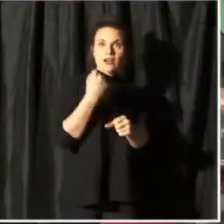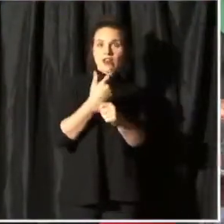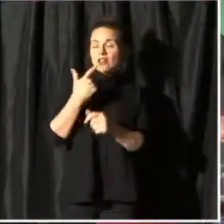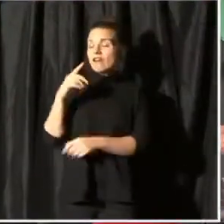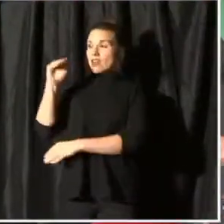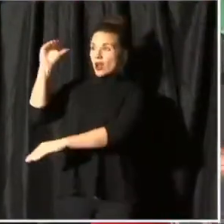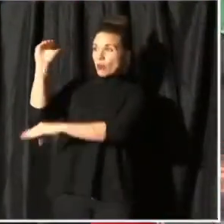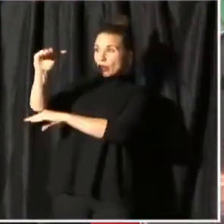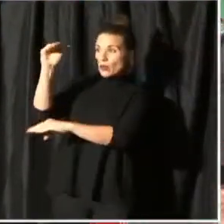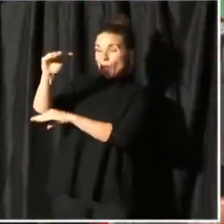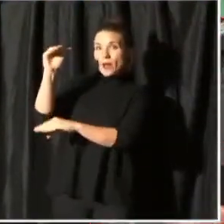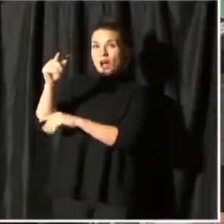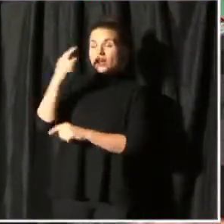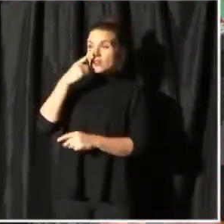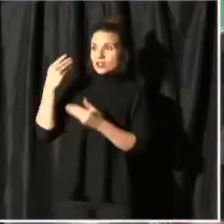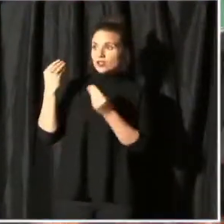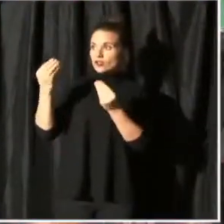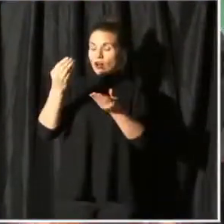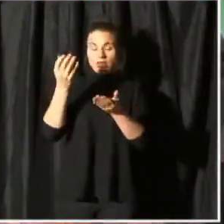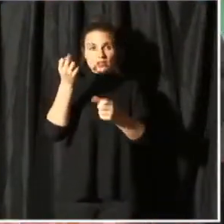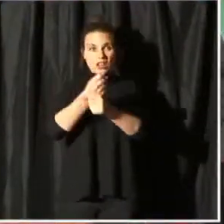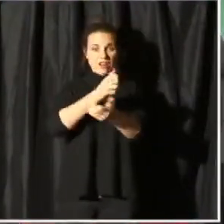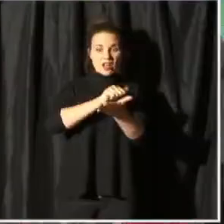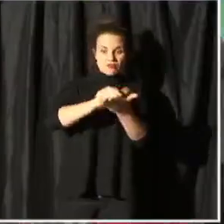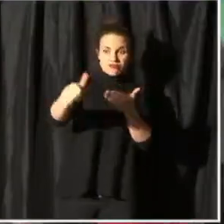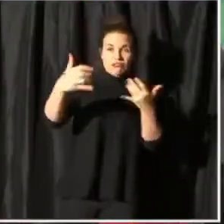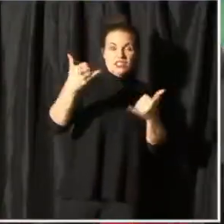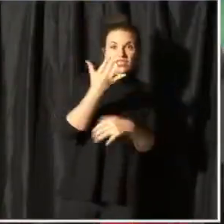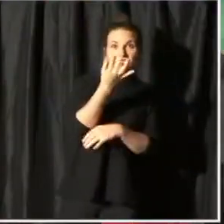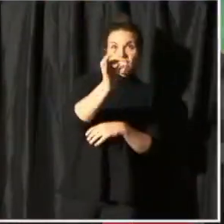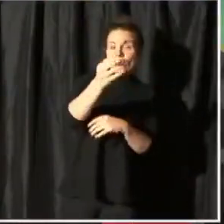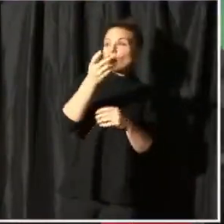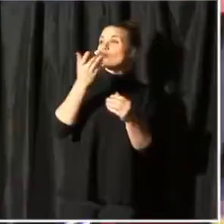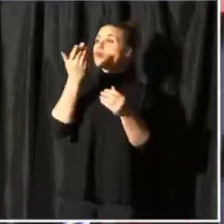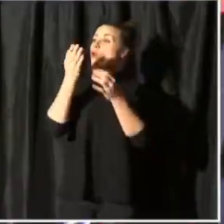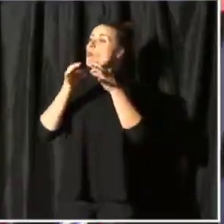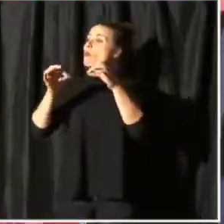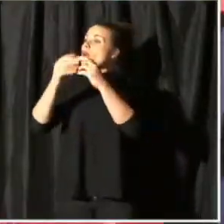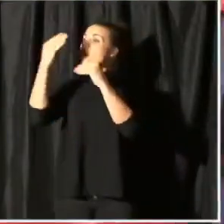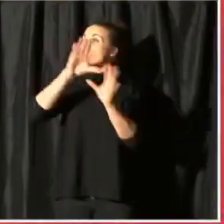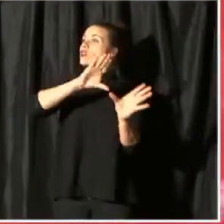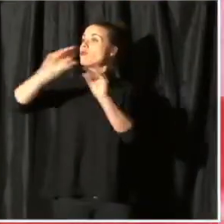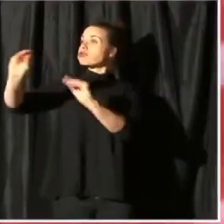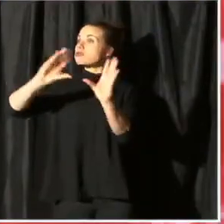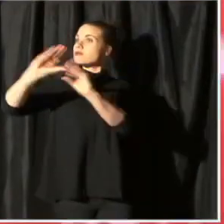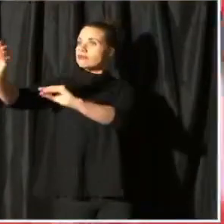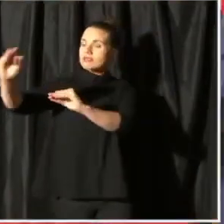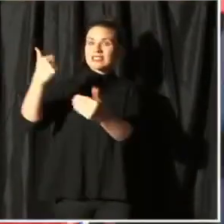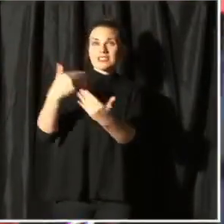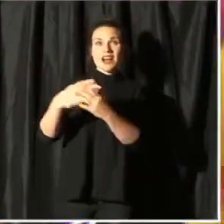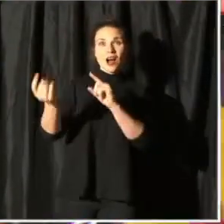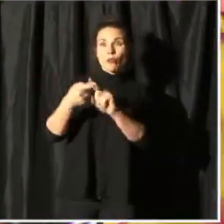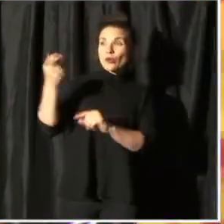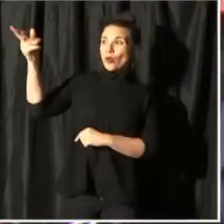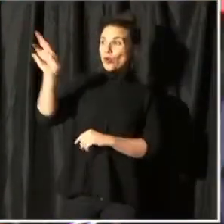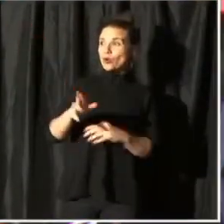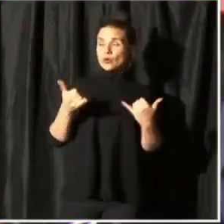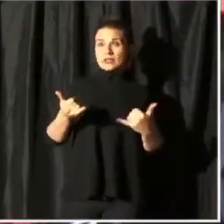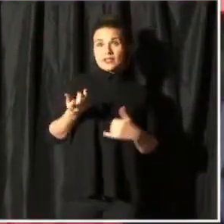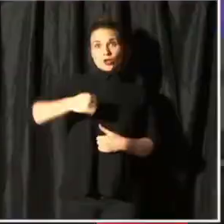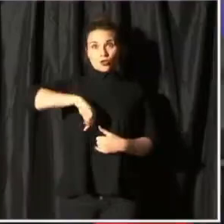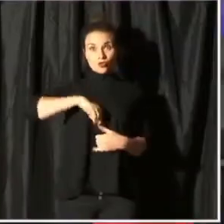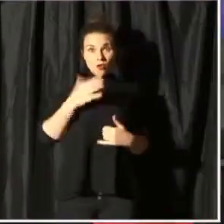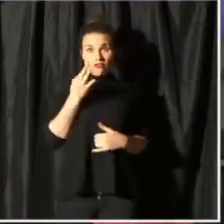franche délocaliser gens partaient ailleurs il faut vraiment et l'entreprise revienne chez nous car nous sommes capables de produire français et nous le savons tous